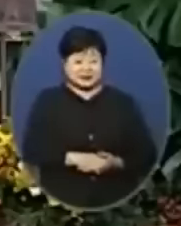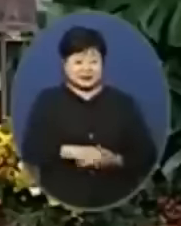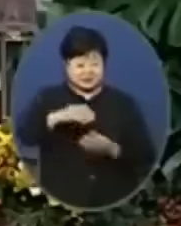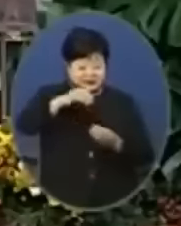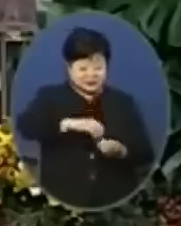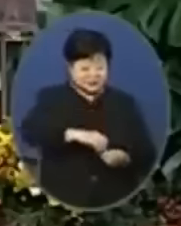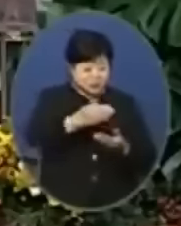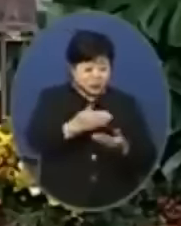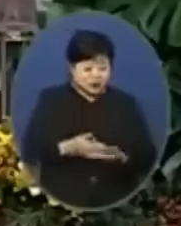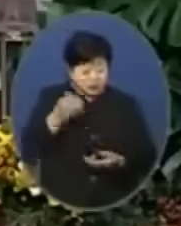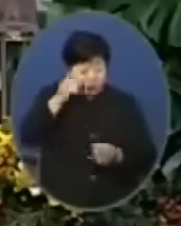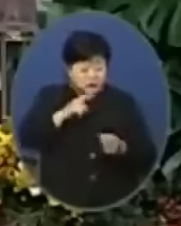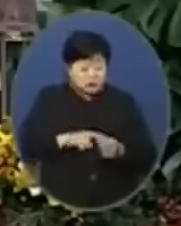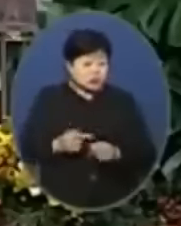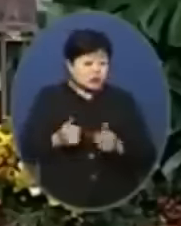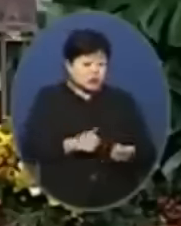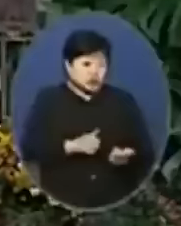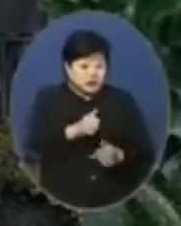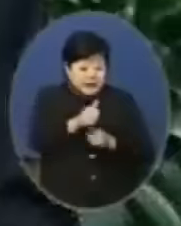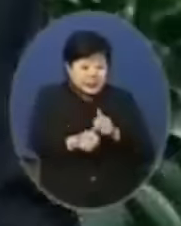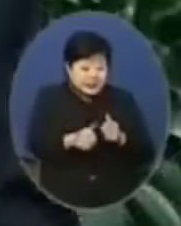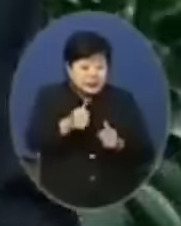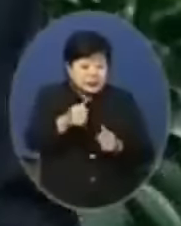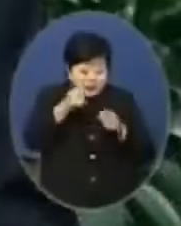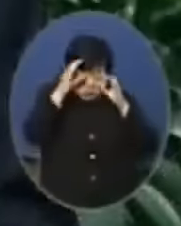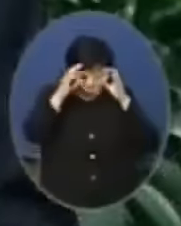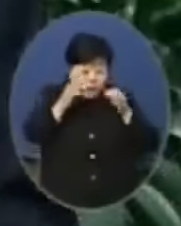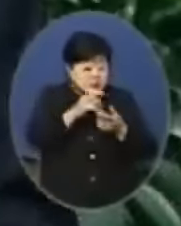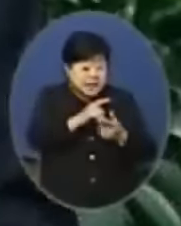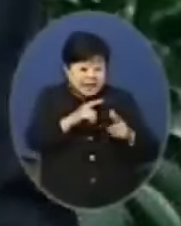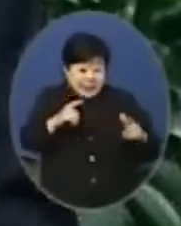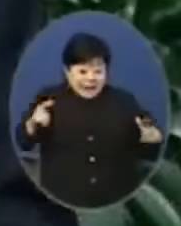상속받아서 영적으로 죽었습니다. 하나님의 눈에 안 보입니다.